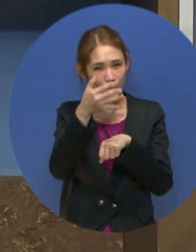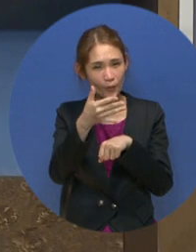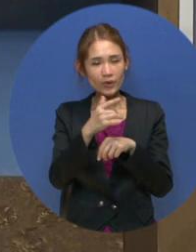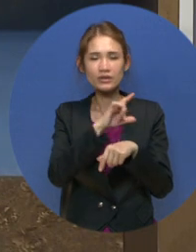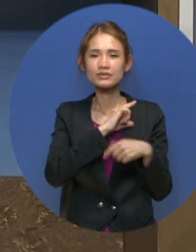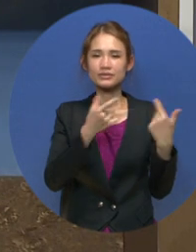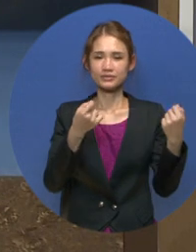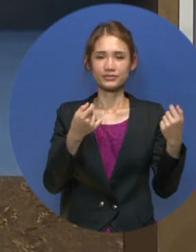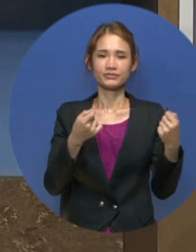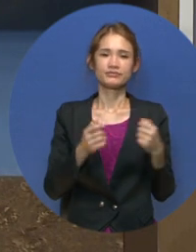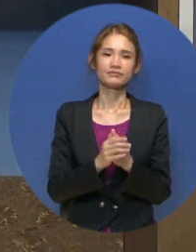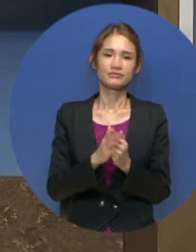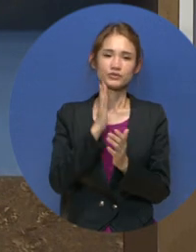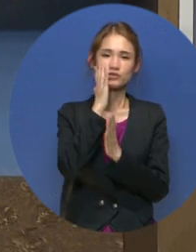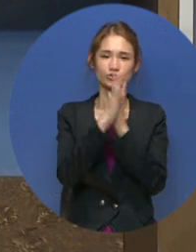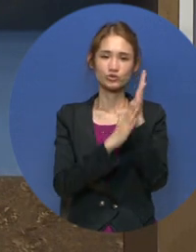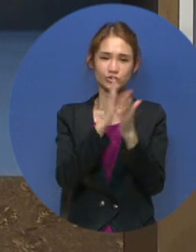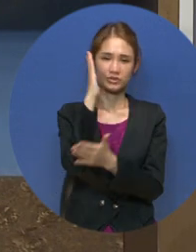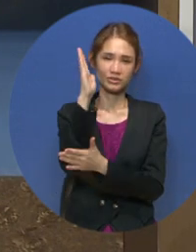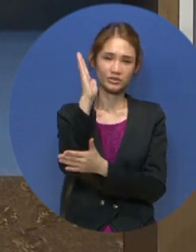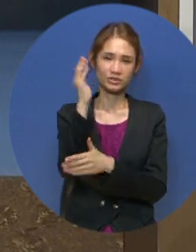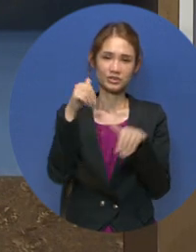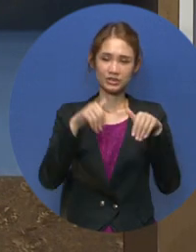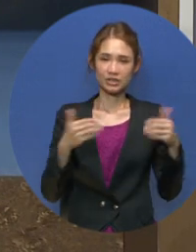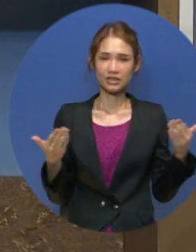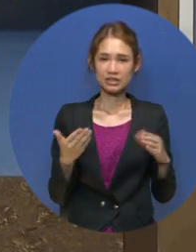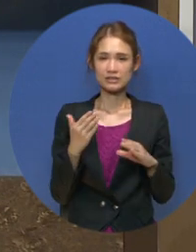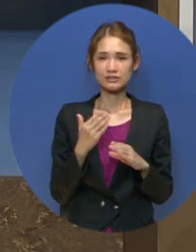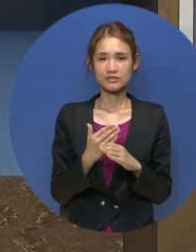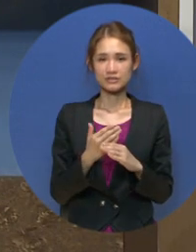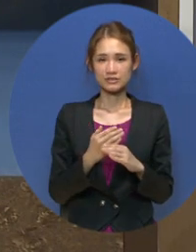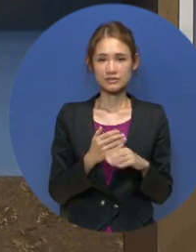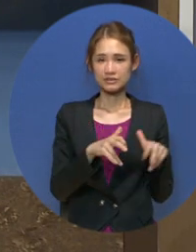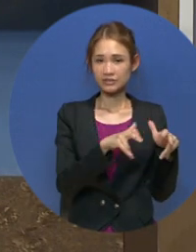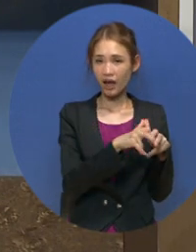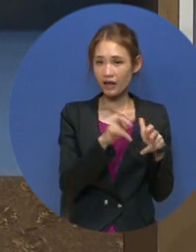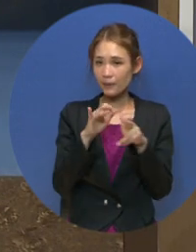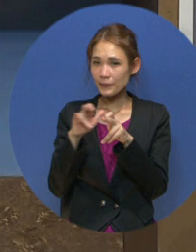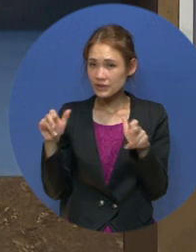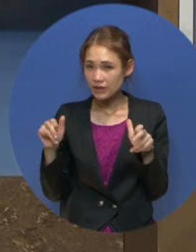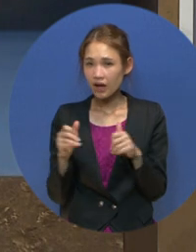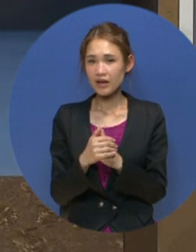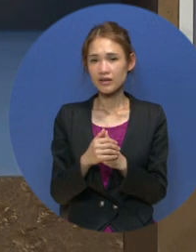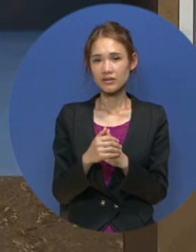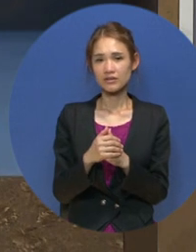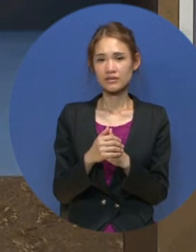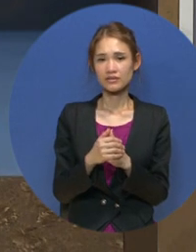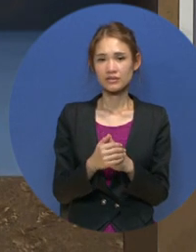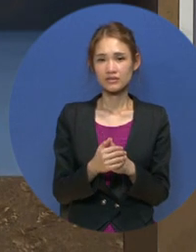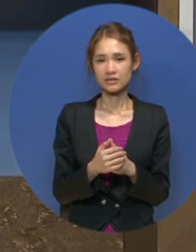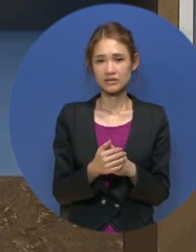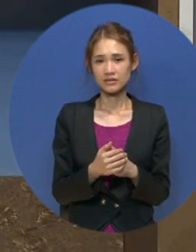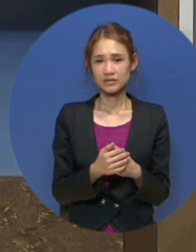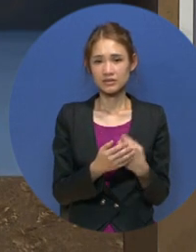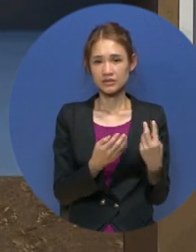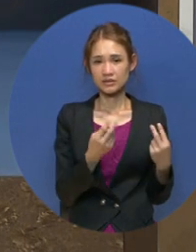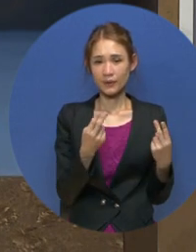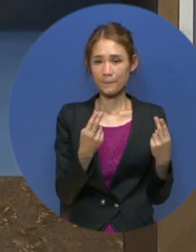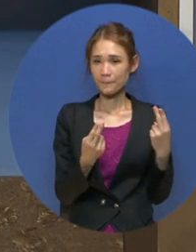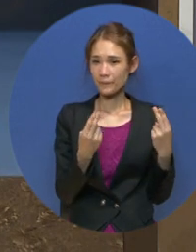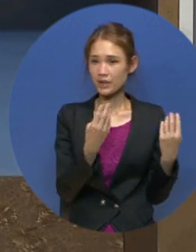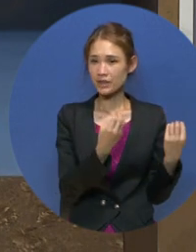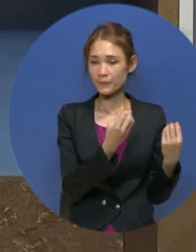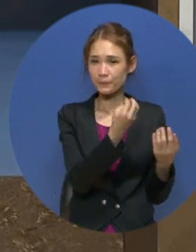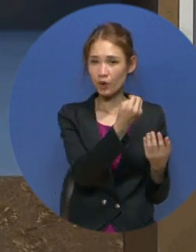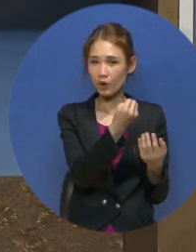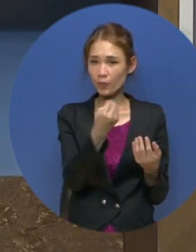같은데, 이 숲 스토리에 종사하고 있는 장애인과 또 비장애인의 그 비율이라고 할까요?